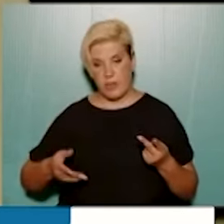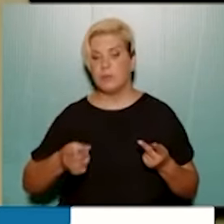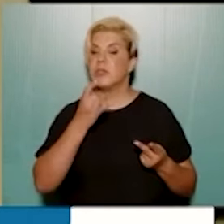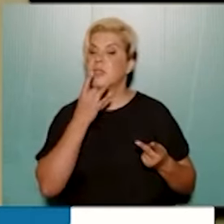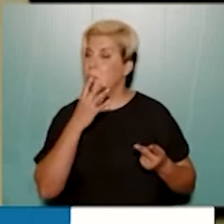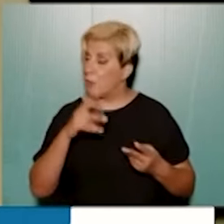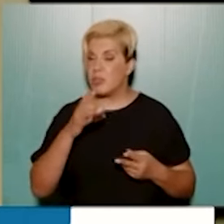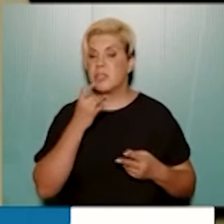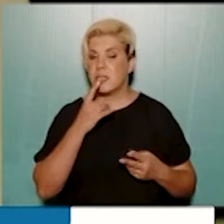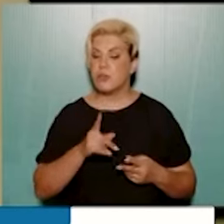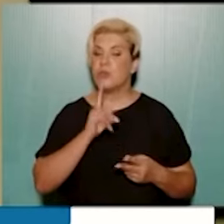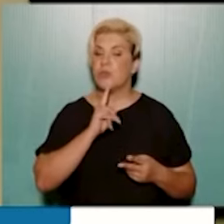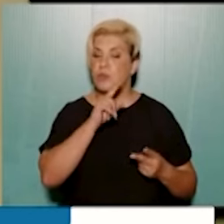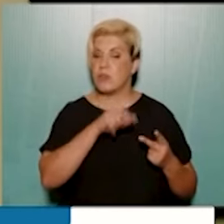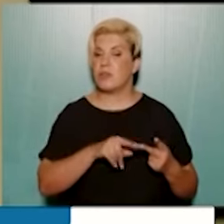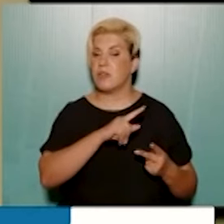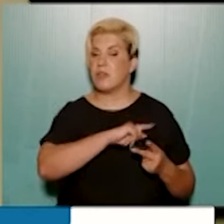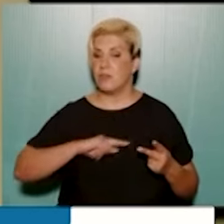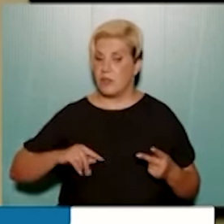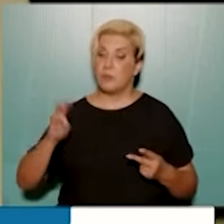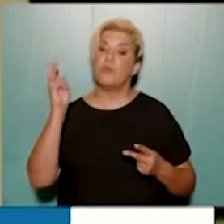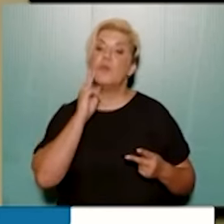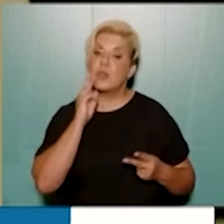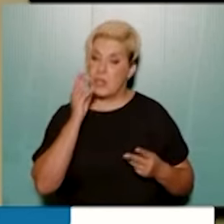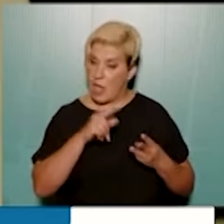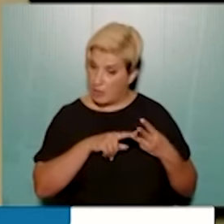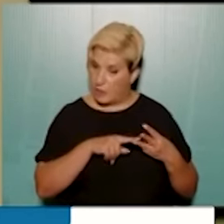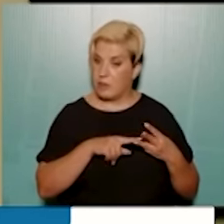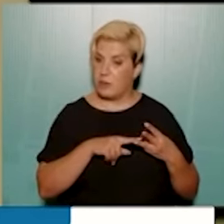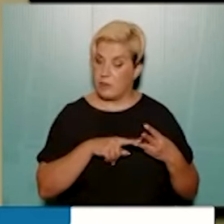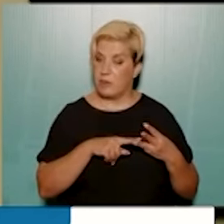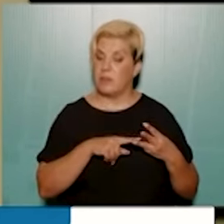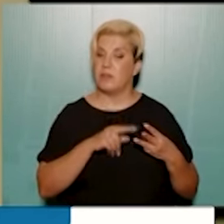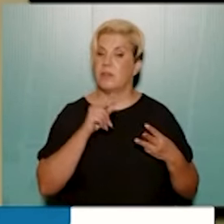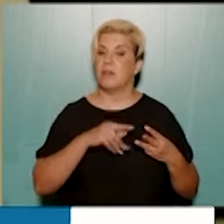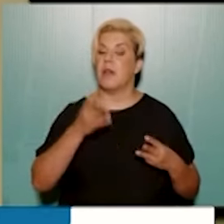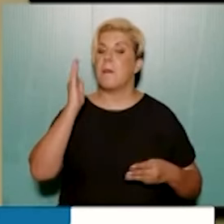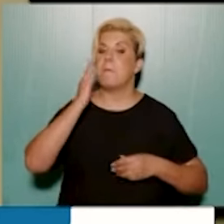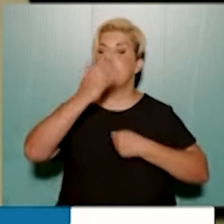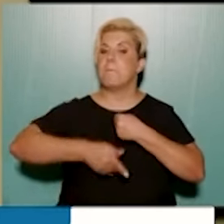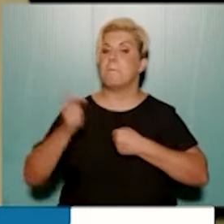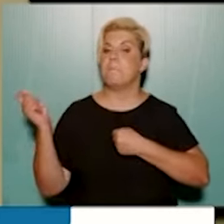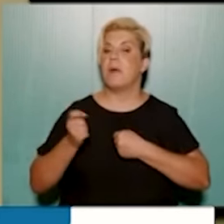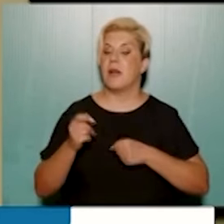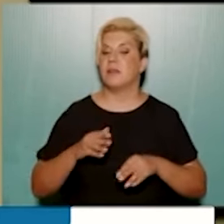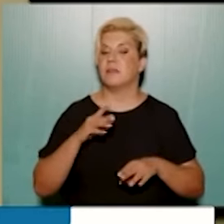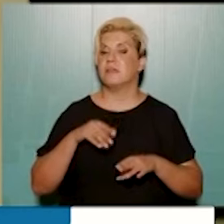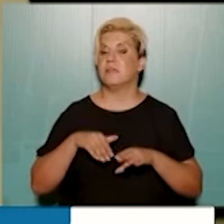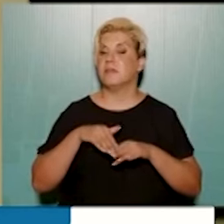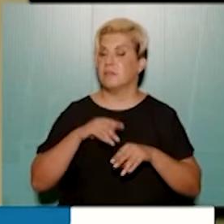σκληροί είμαστε, και την ίδια τη διοίκηση του κυρίου Μπουτάρη, η οποία έστειλε μάτους στους εργαζόμενους για να περάσει η ιδιωτικοποίηση της συντήρησης των